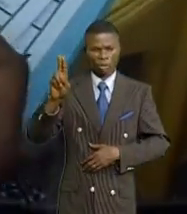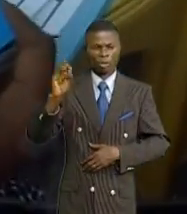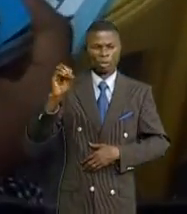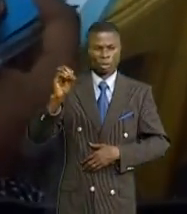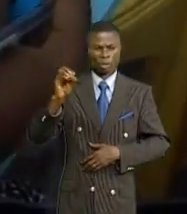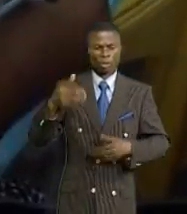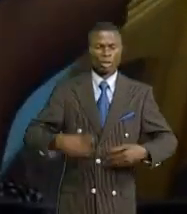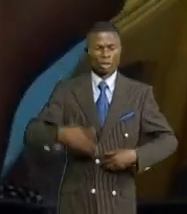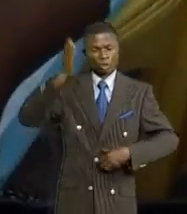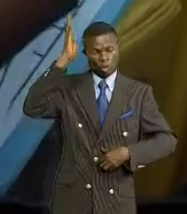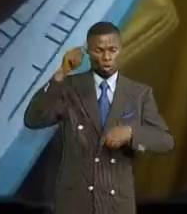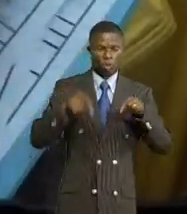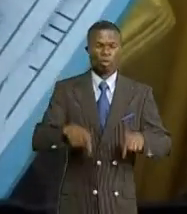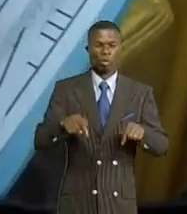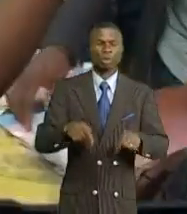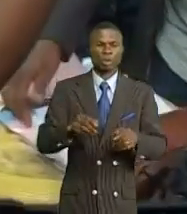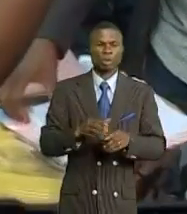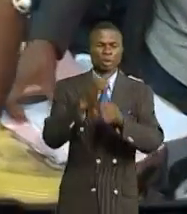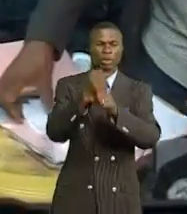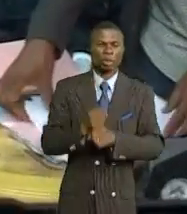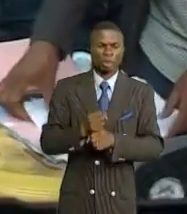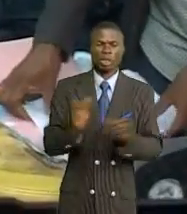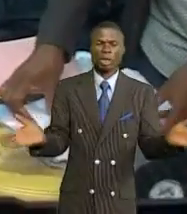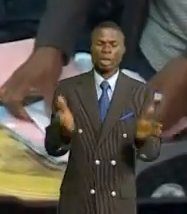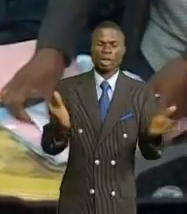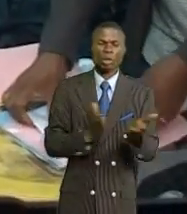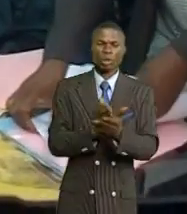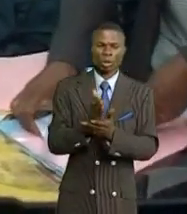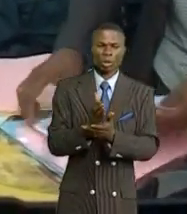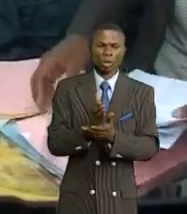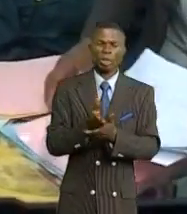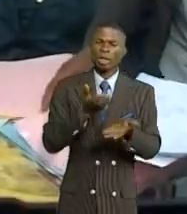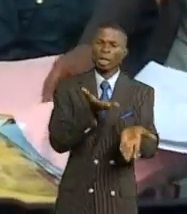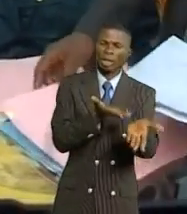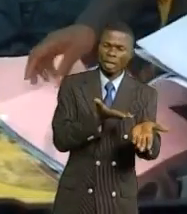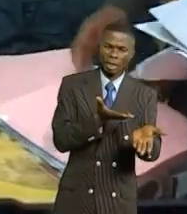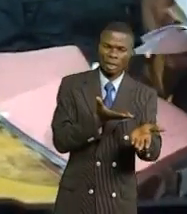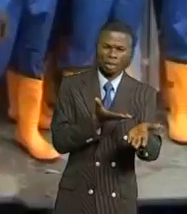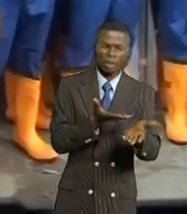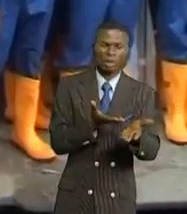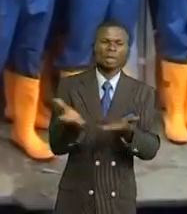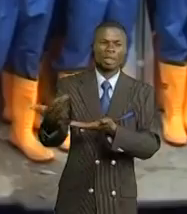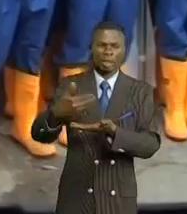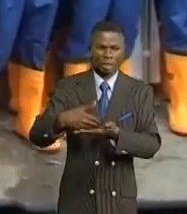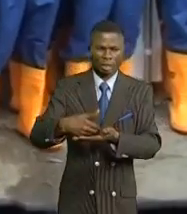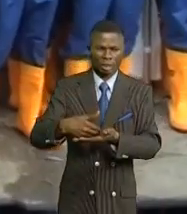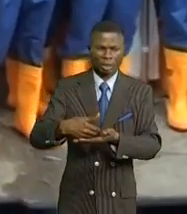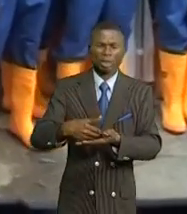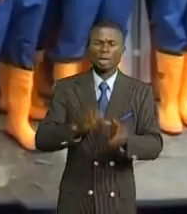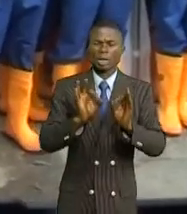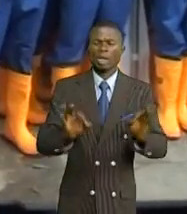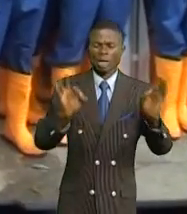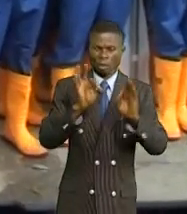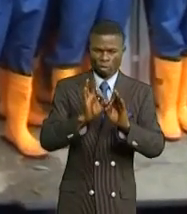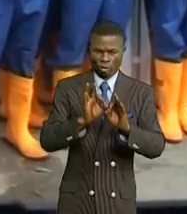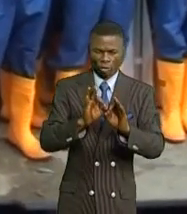jeunes délinquants d'aujourd'hui bénéficieront d'un encadrement qui leur permettra de devenir suffisamment utiles. C'est